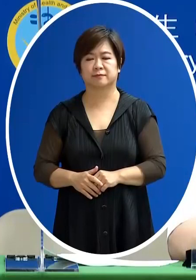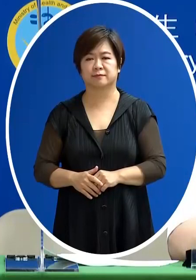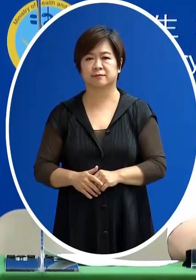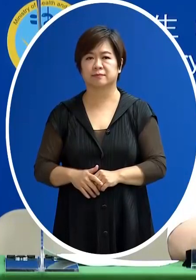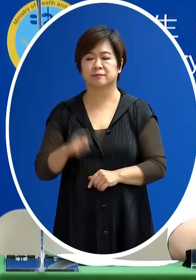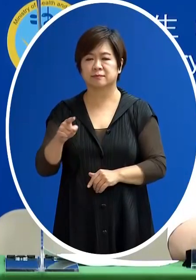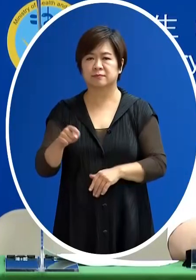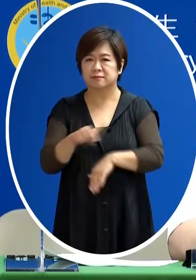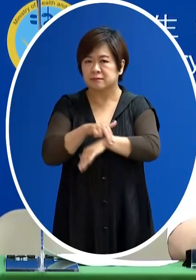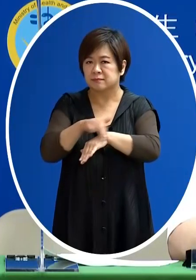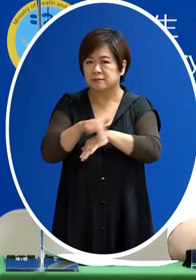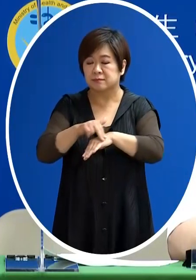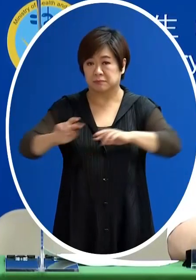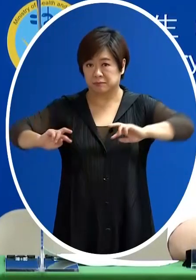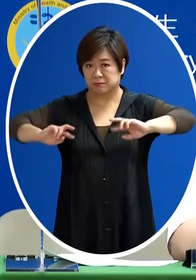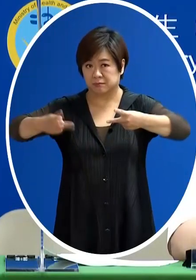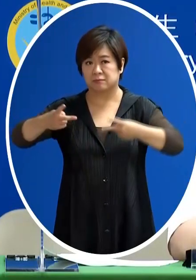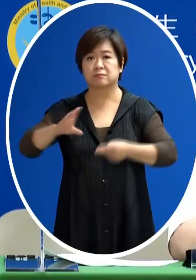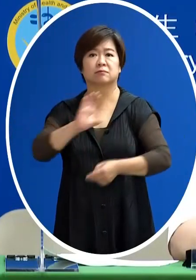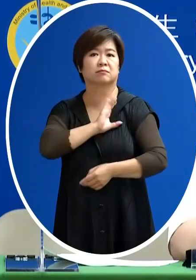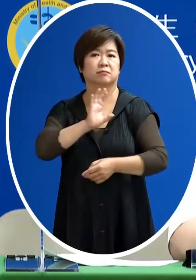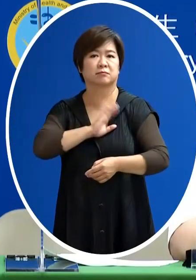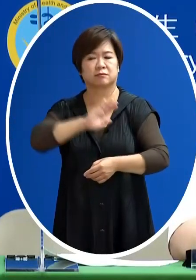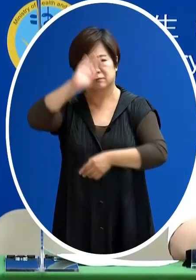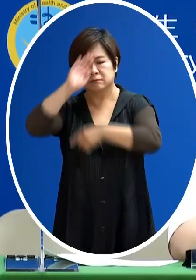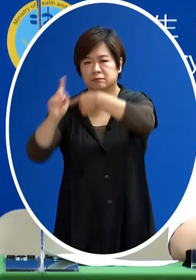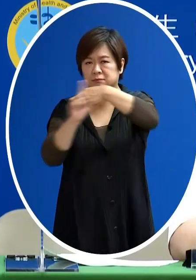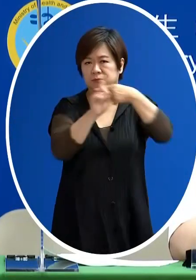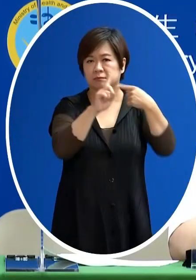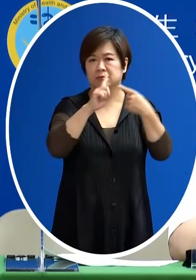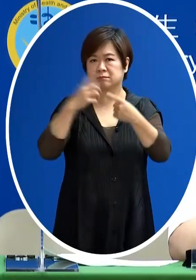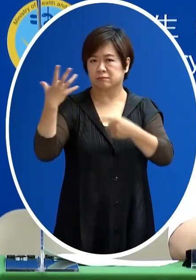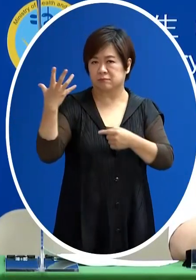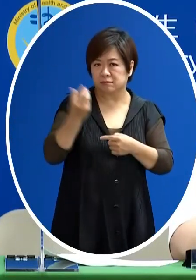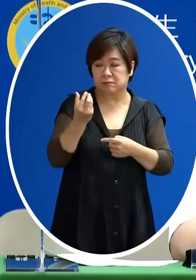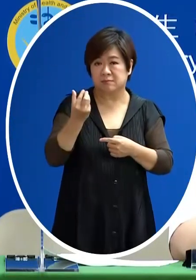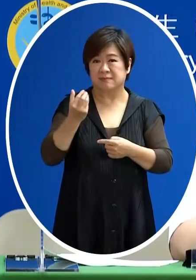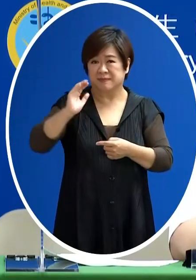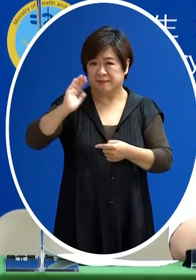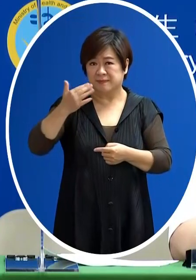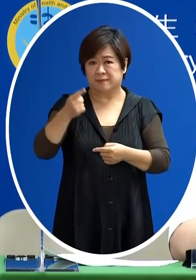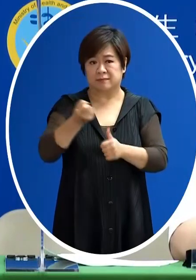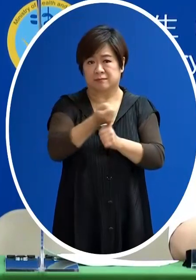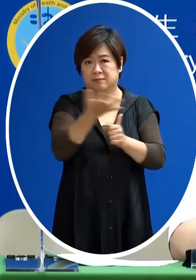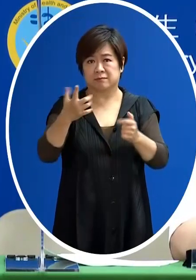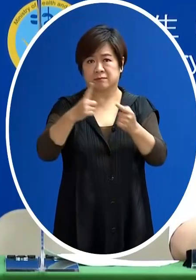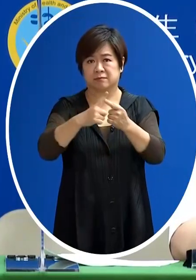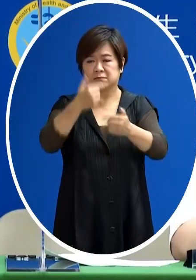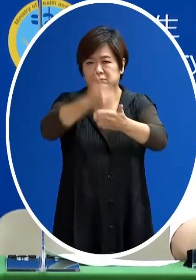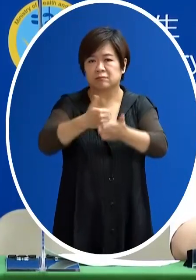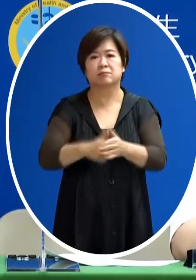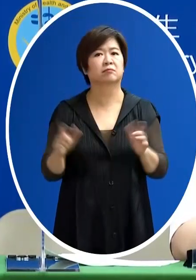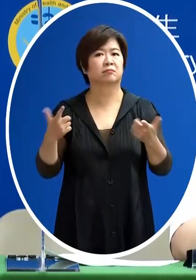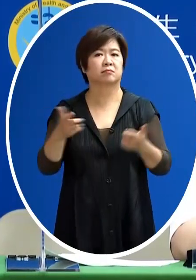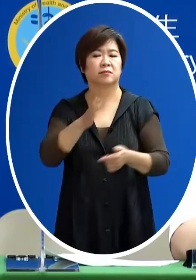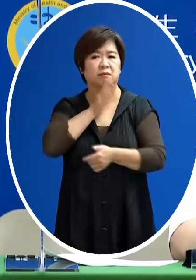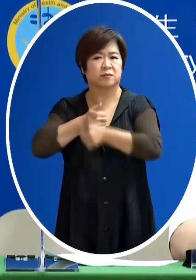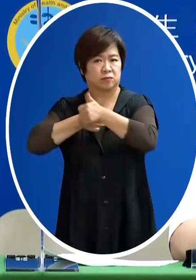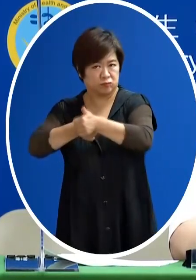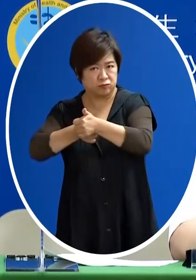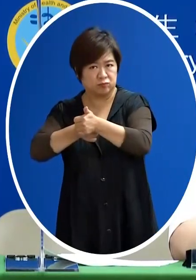略改变的状况之下，确诊人数就会减少。可是它并不是说感染的人数就因此减少，所以只是说我们侦测出来